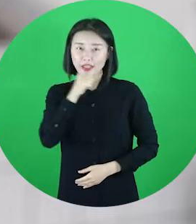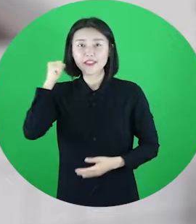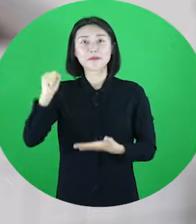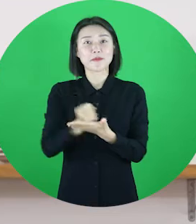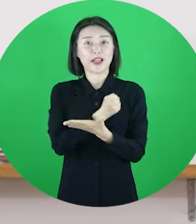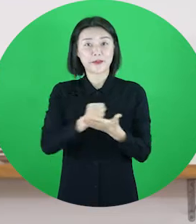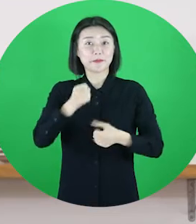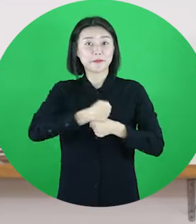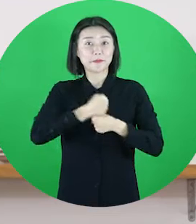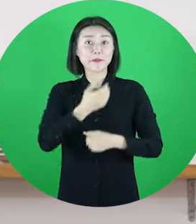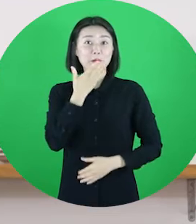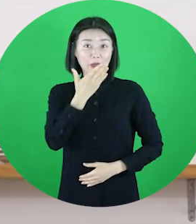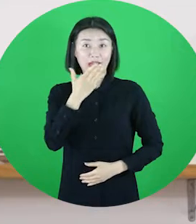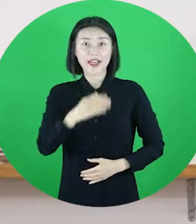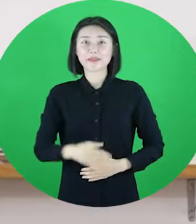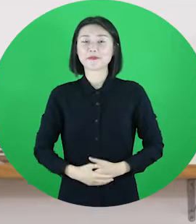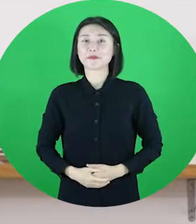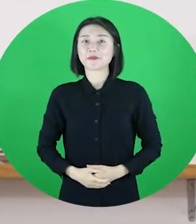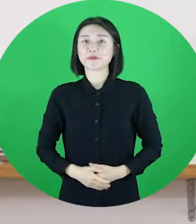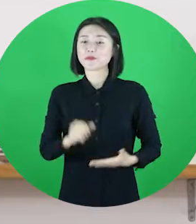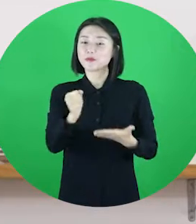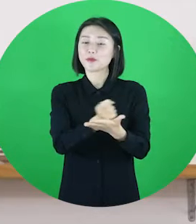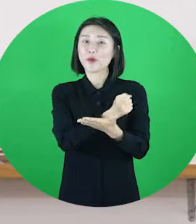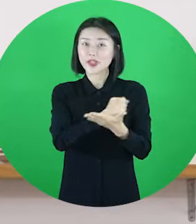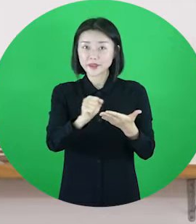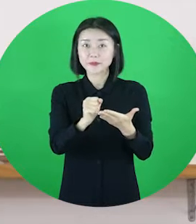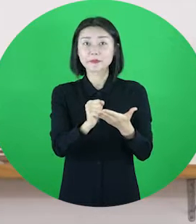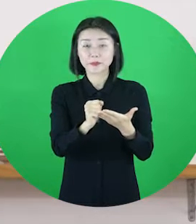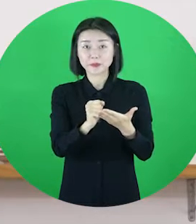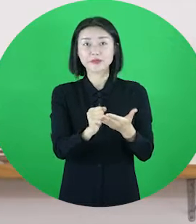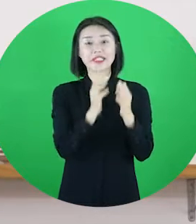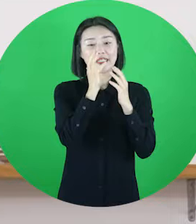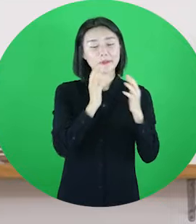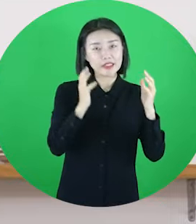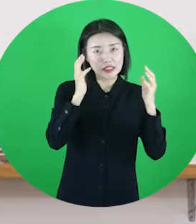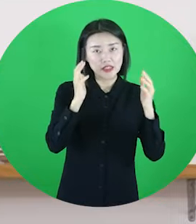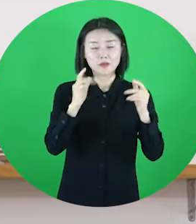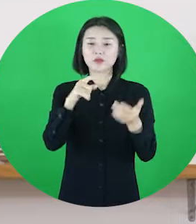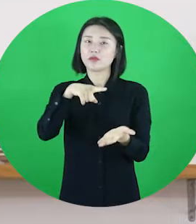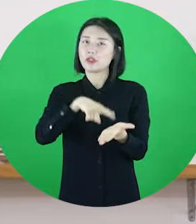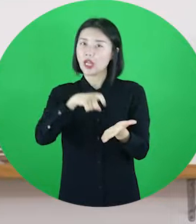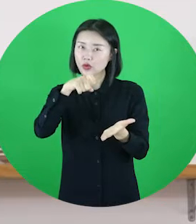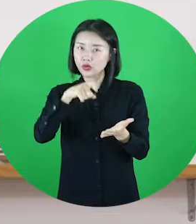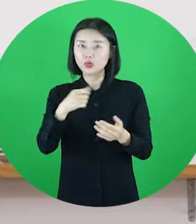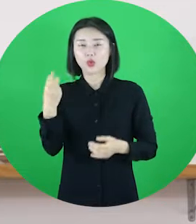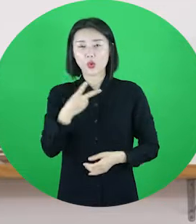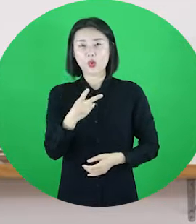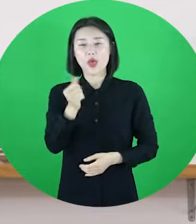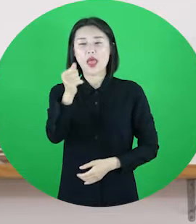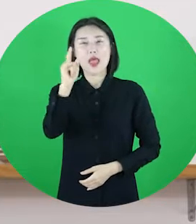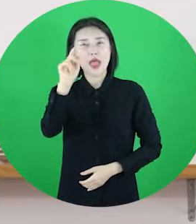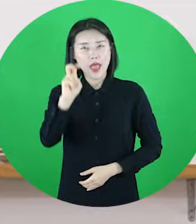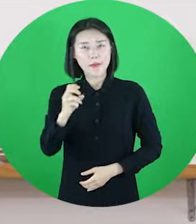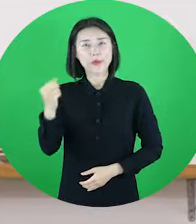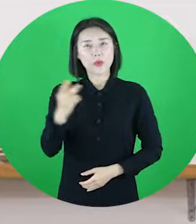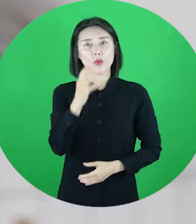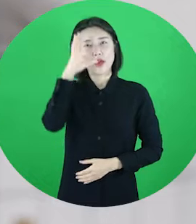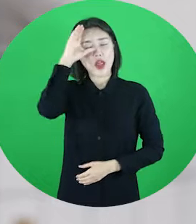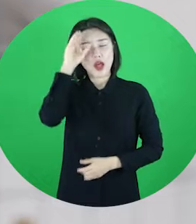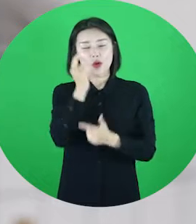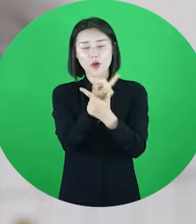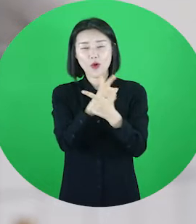되겠죠? 볶음밥은 이런 김치, 새우, 햄, 계란 같은 다양한 재료를 가지고 만들 수